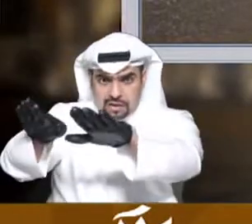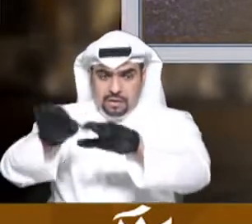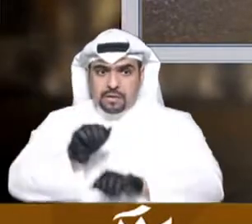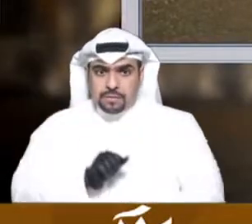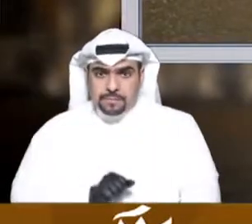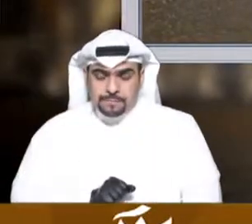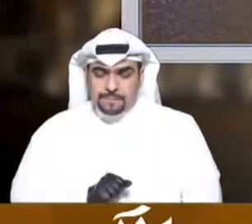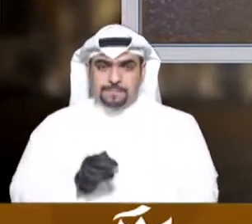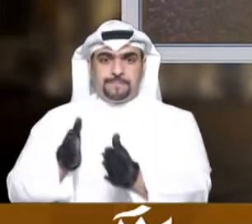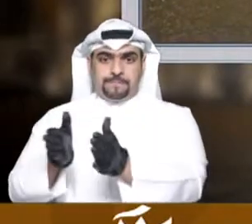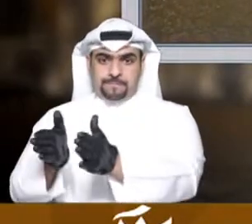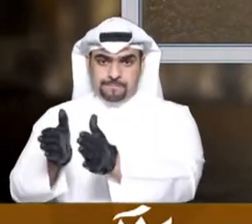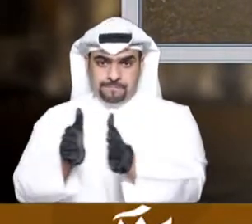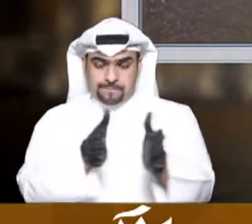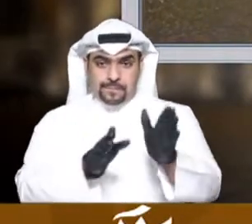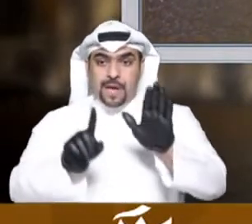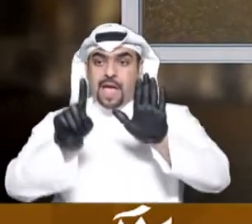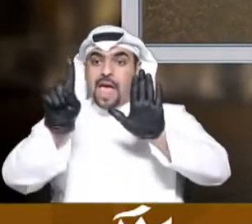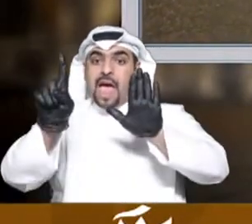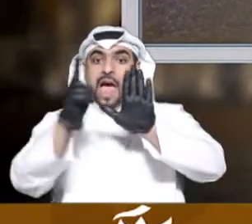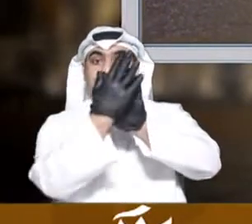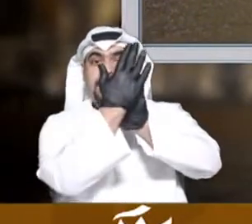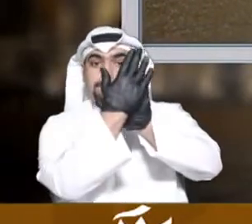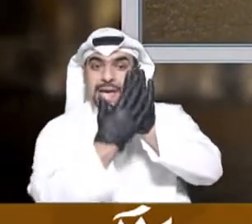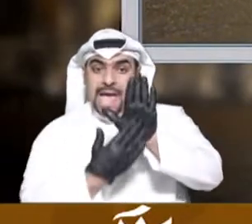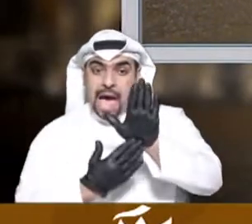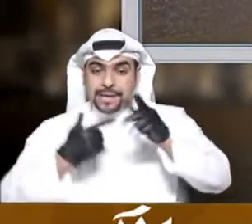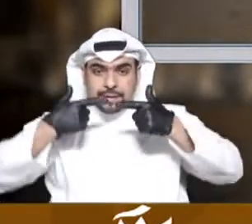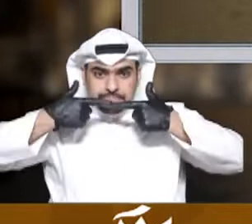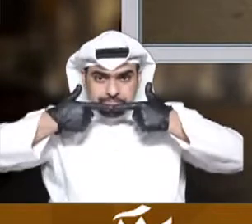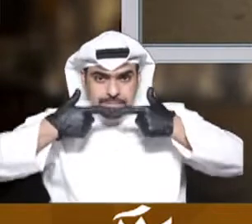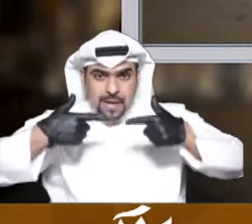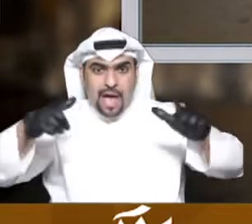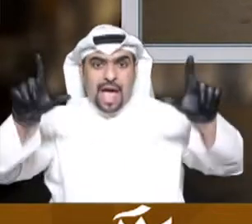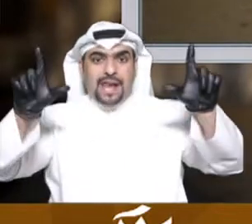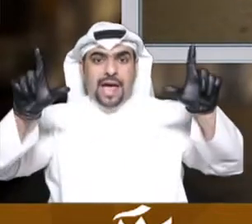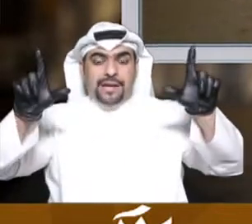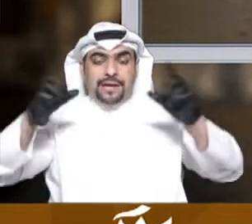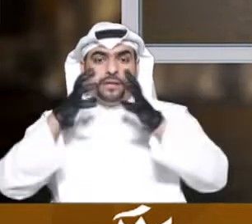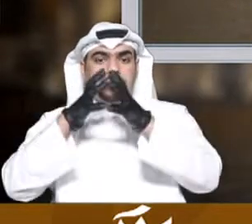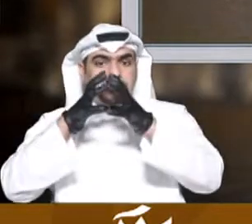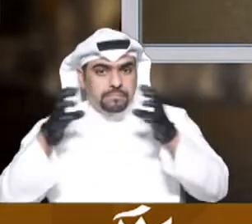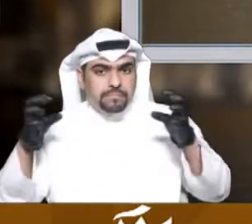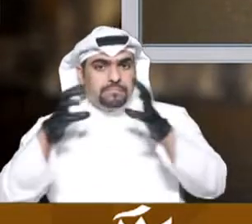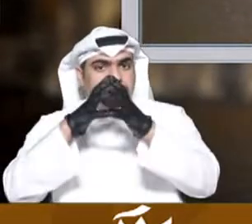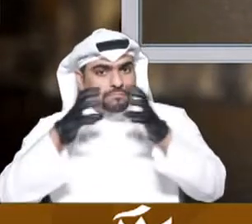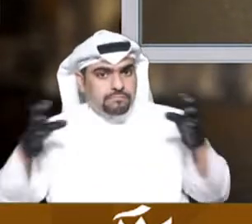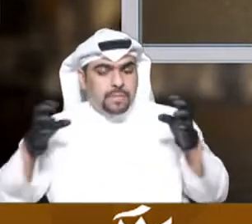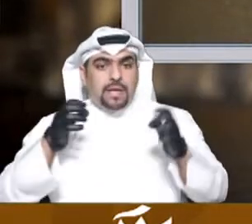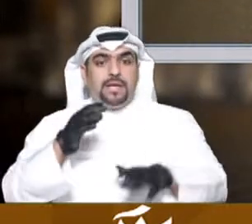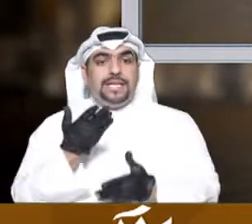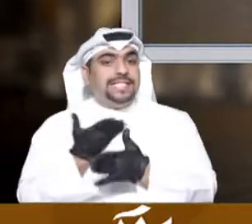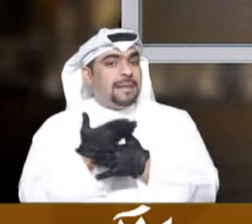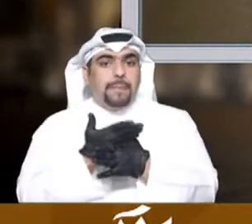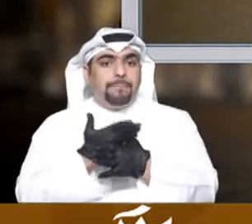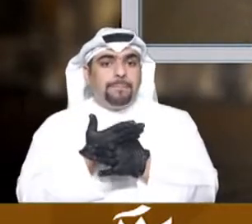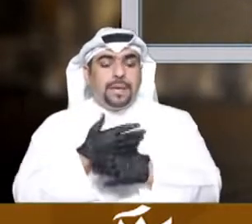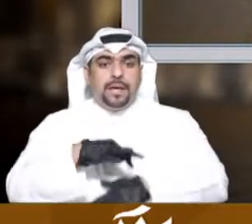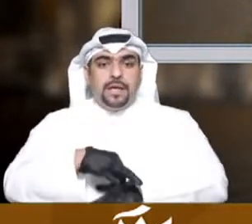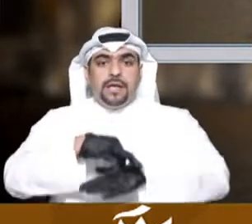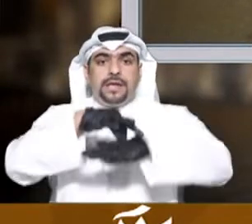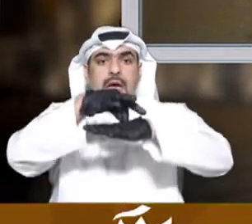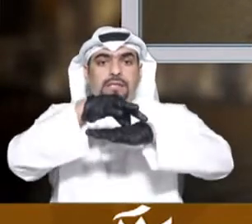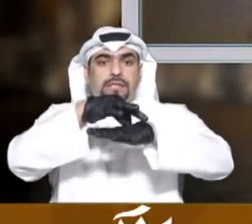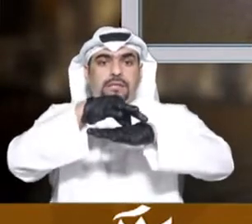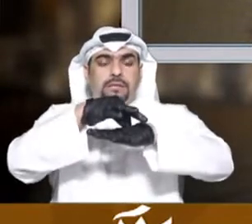صدرنا بيان توضيحي. طبعا ليش صدرنا هذا البيان؟ طبعا لاحظنا كثير من الناس يتمشون، يصير عمليه